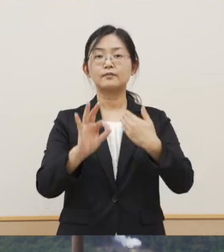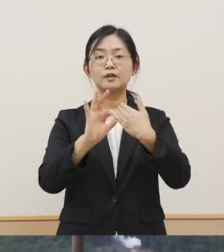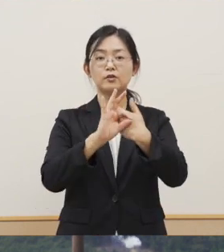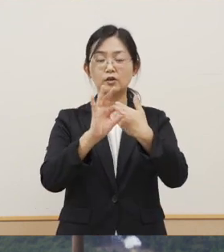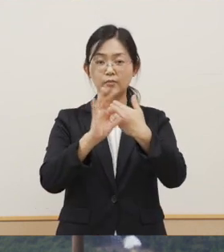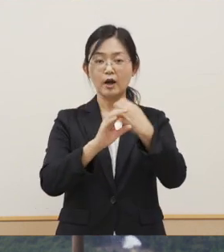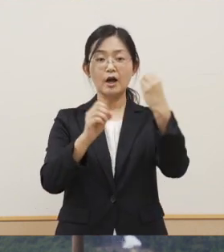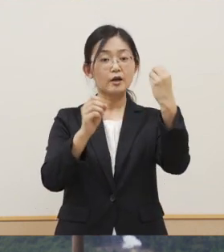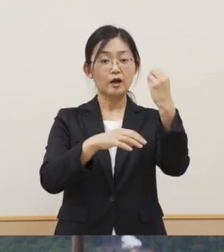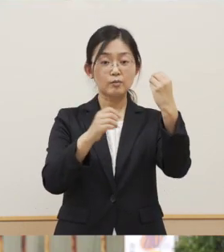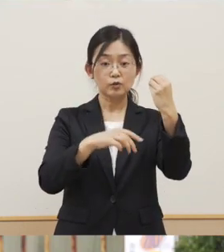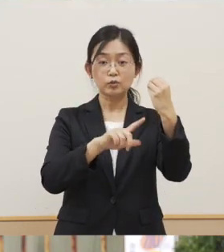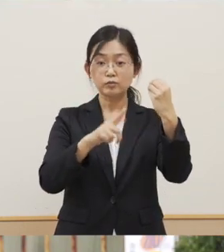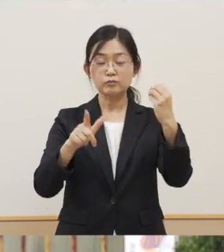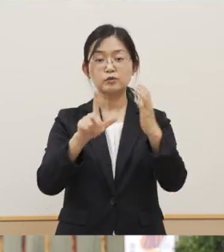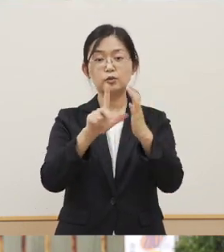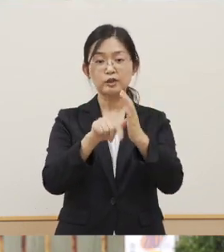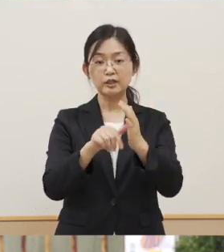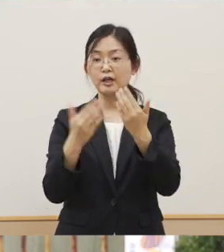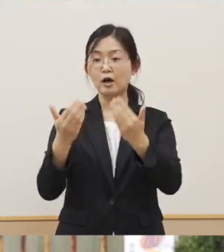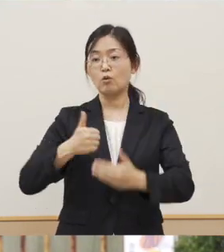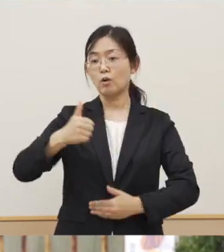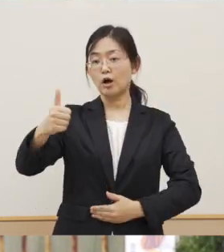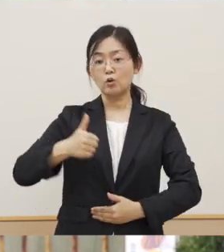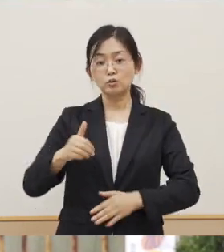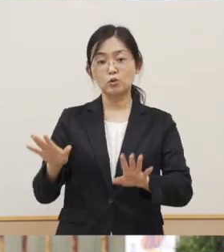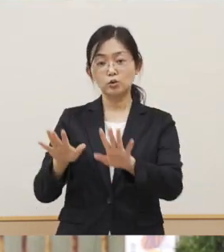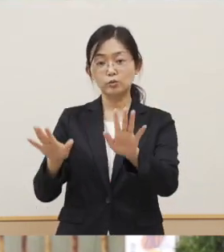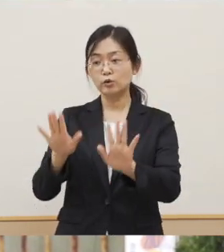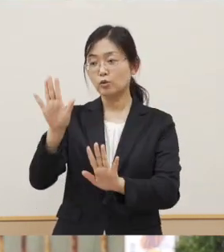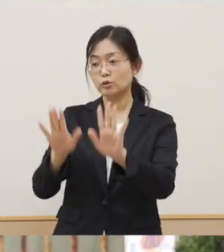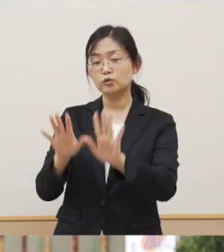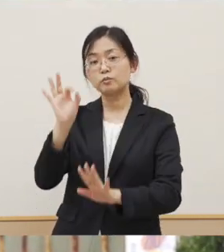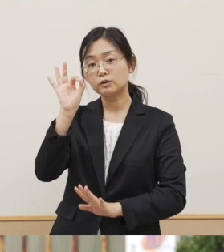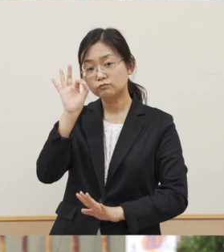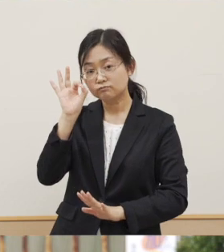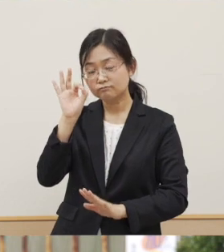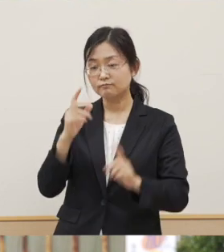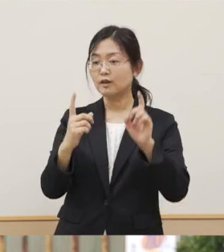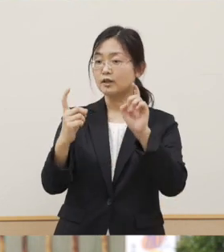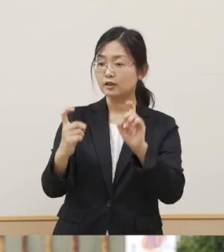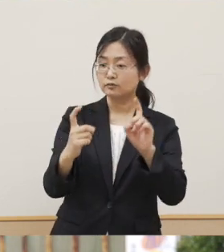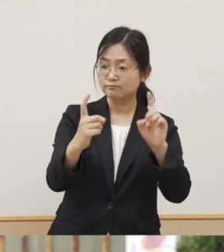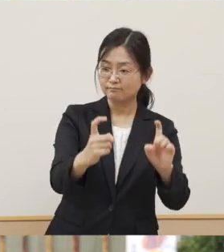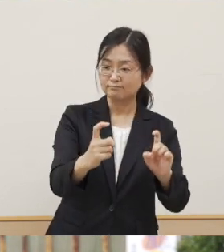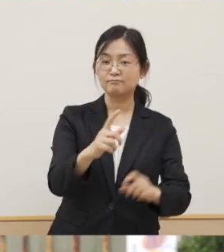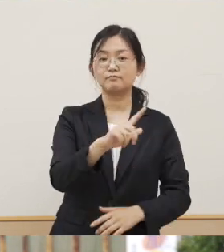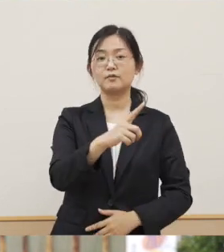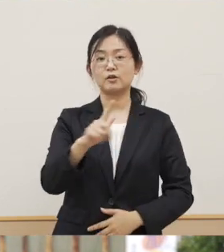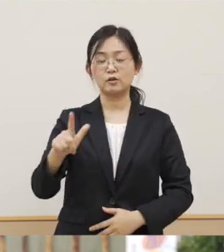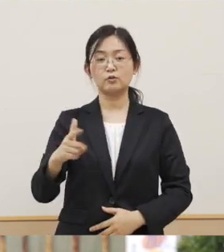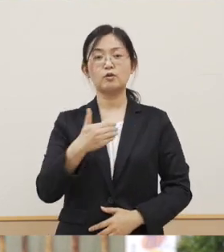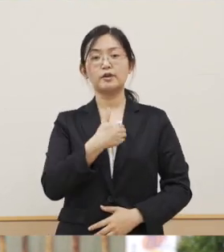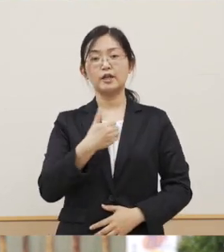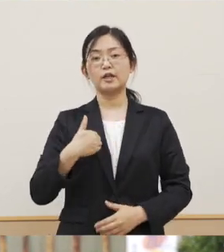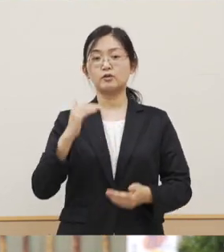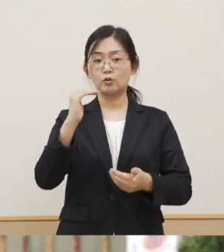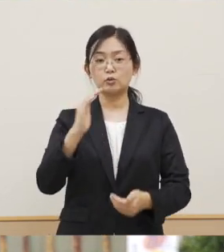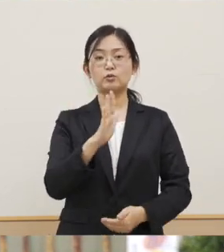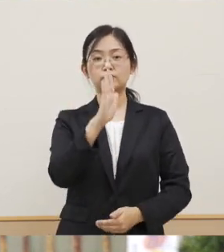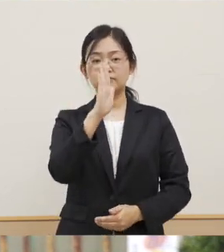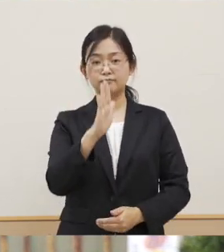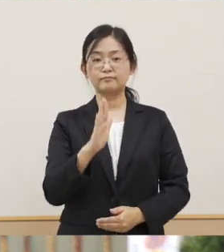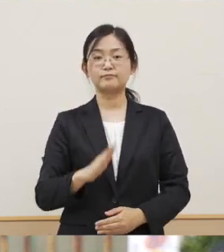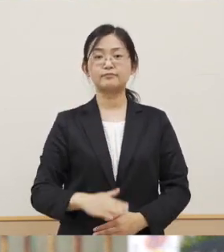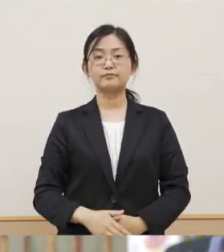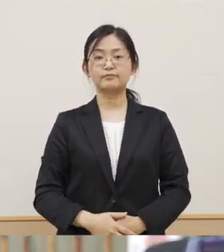ミ出しの際に、登下校の見守りや挨拶を行うなど、無理なくできることから始めましょう。